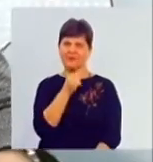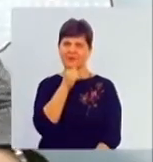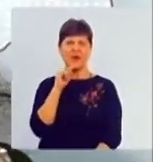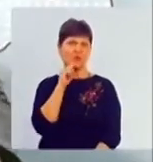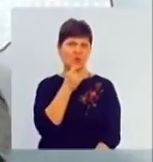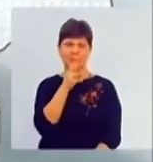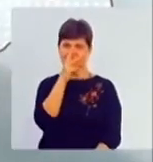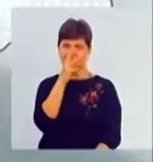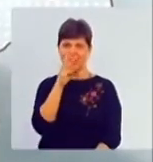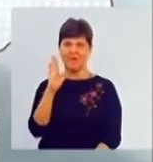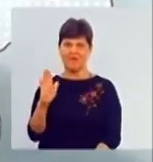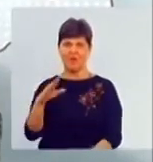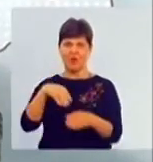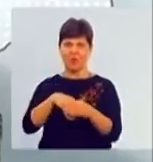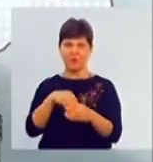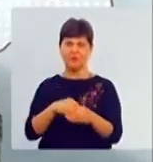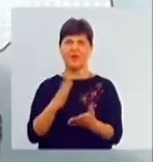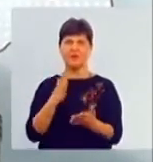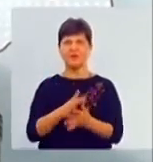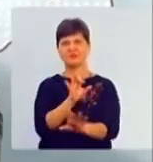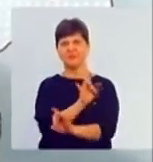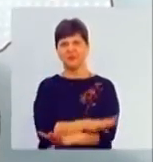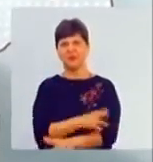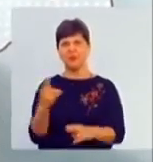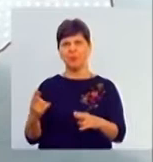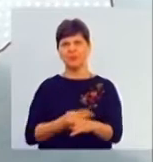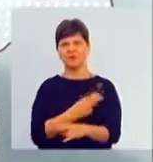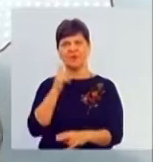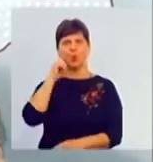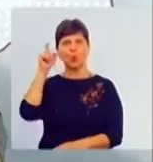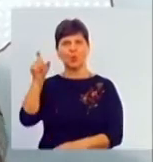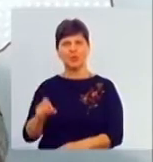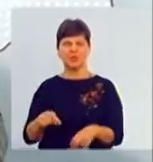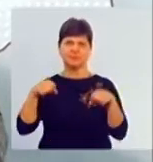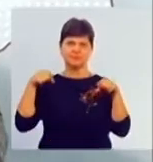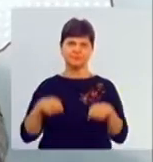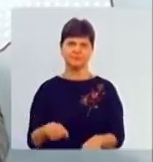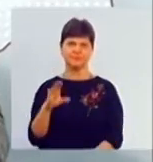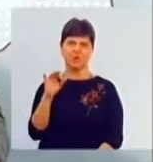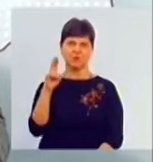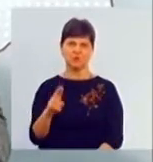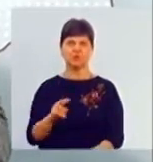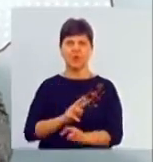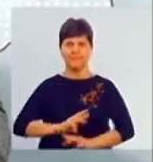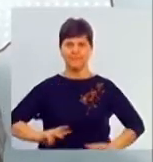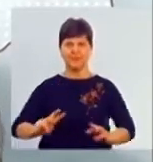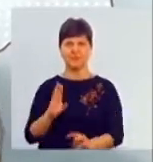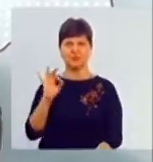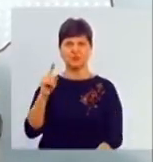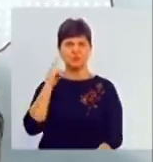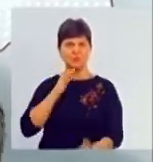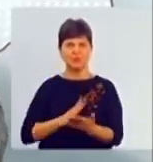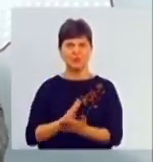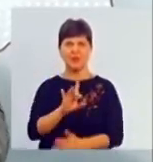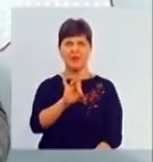в конвертах породжують бідність і позбавляють українців права на соціальний захист, стверджує міністр соціальної політики Андрій